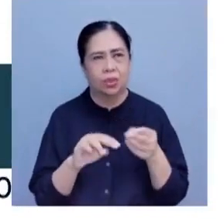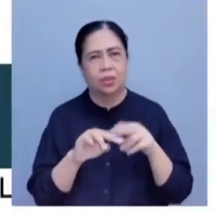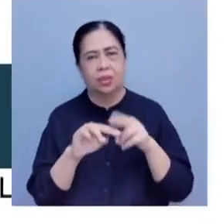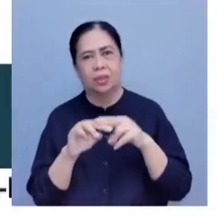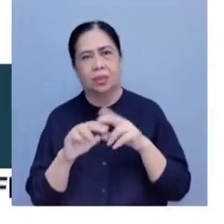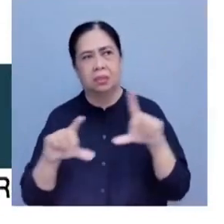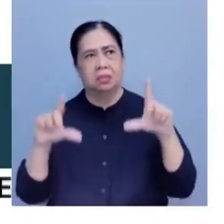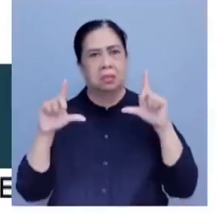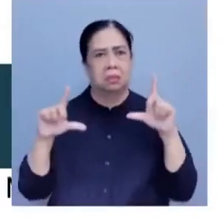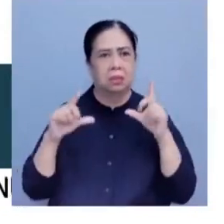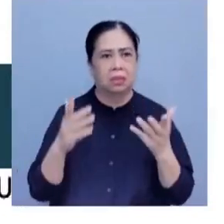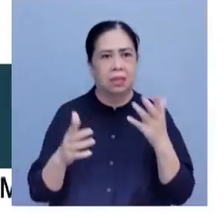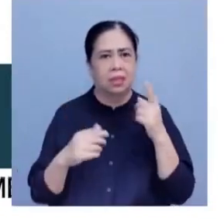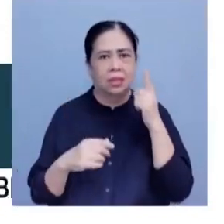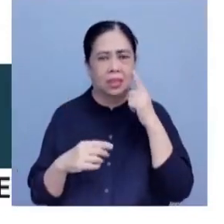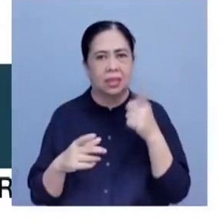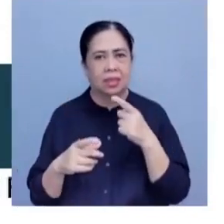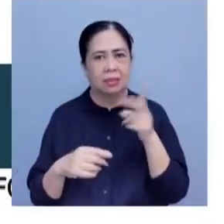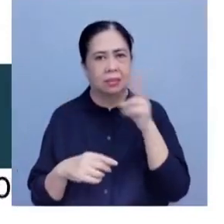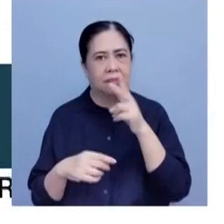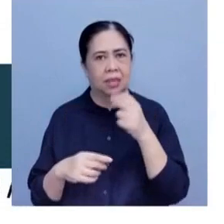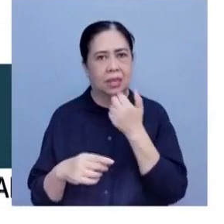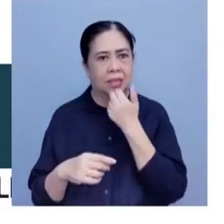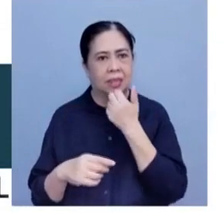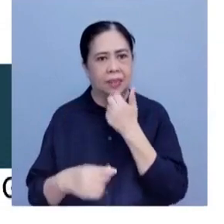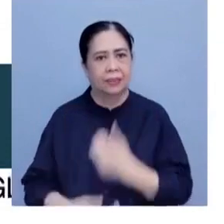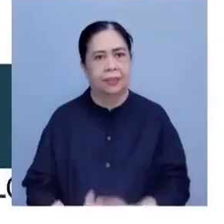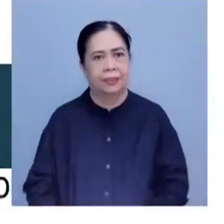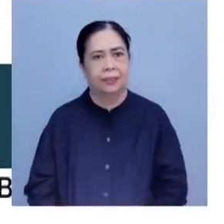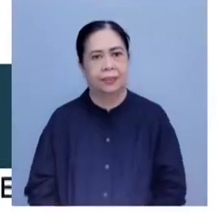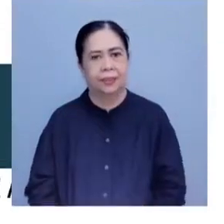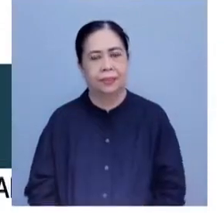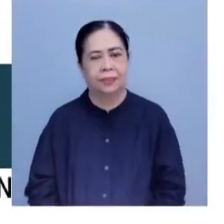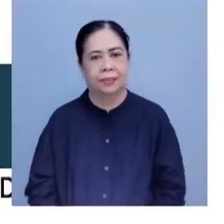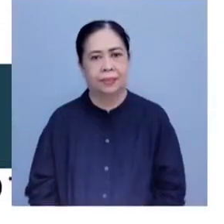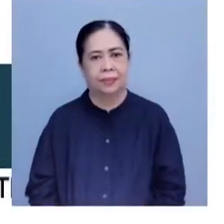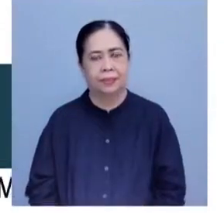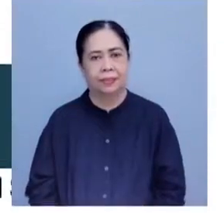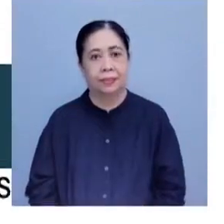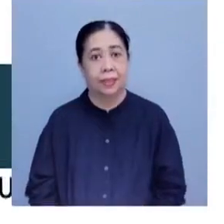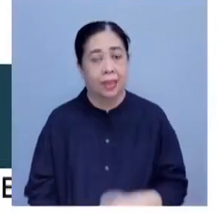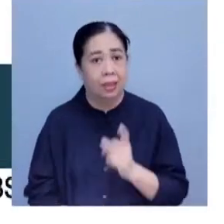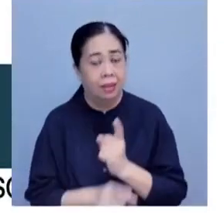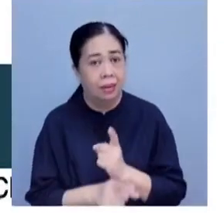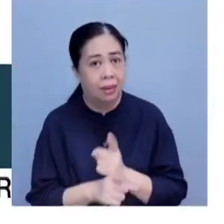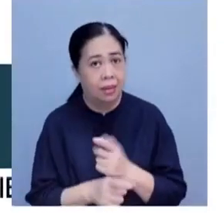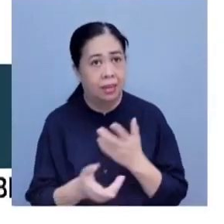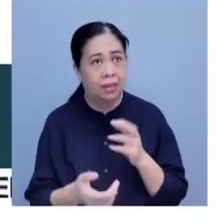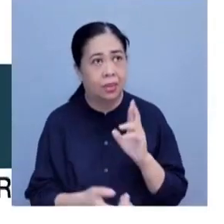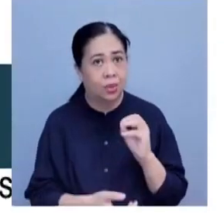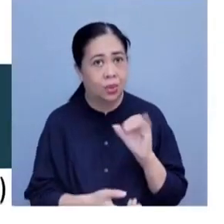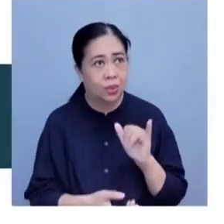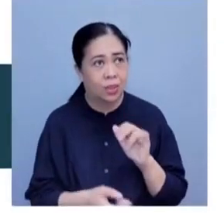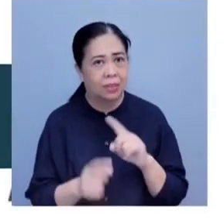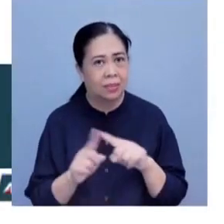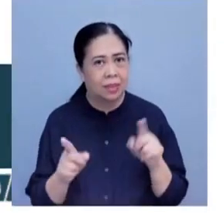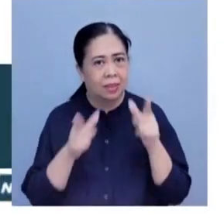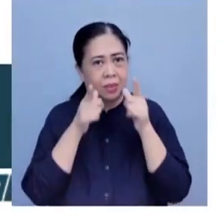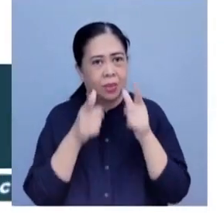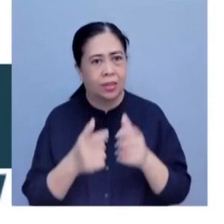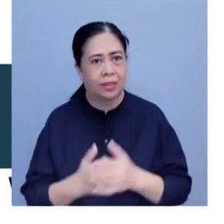na baka magkamali ako dito, eh. Correct me if I'm wrong, Roy, pero